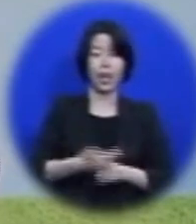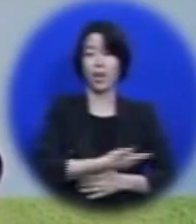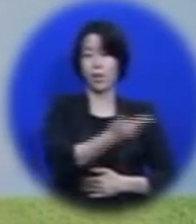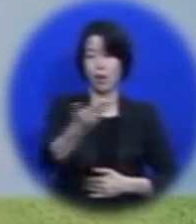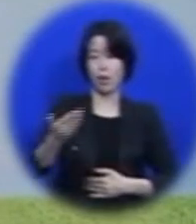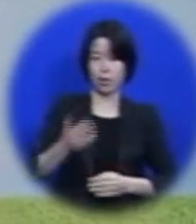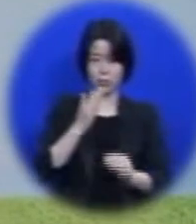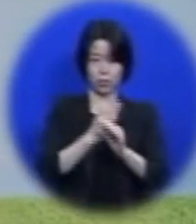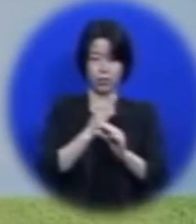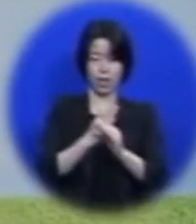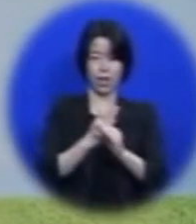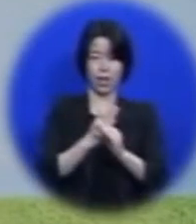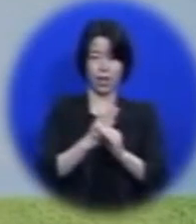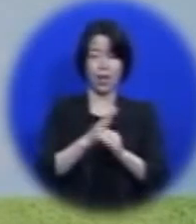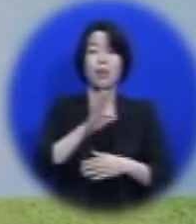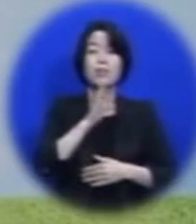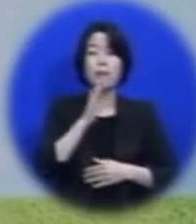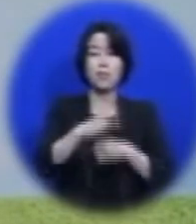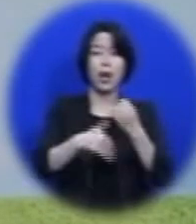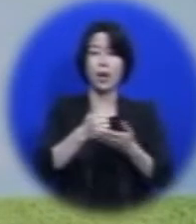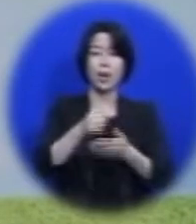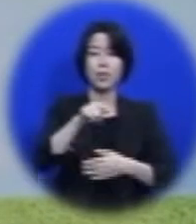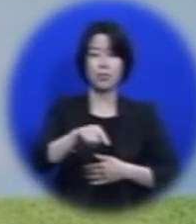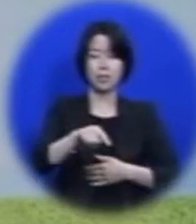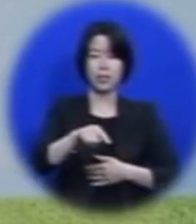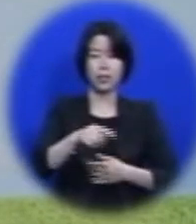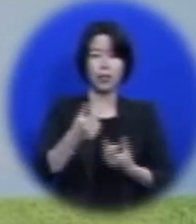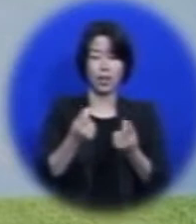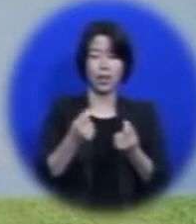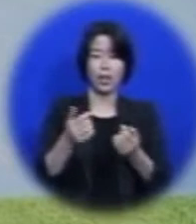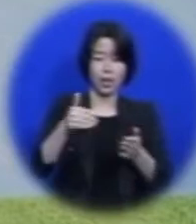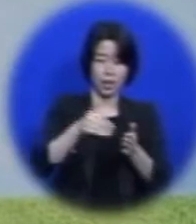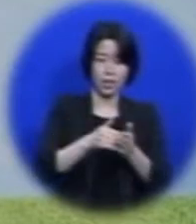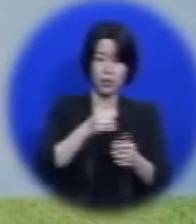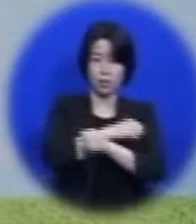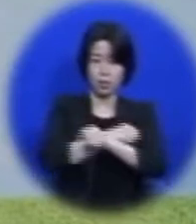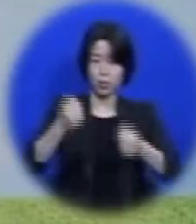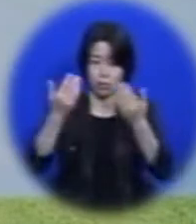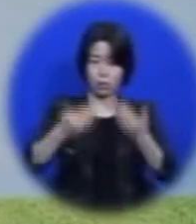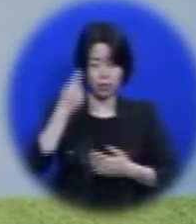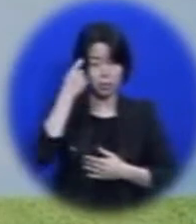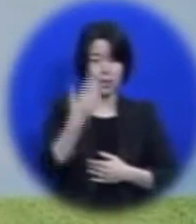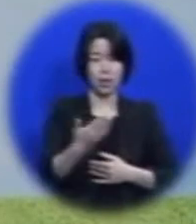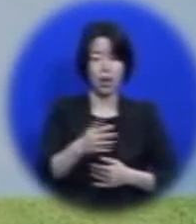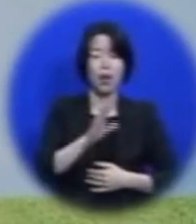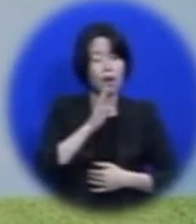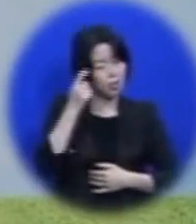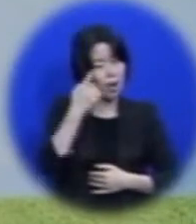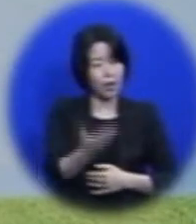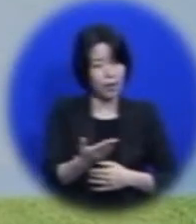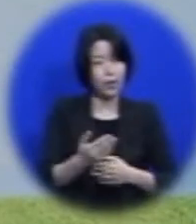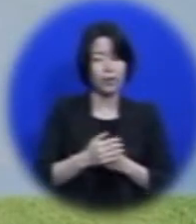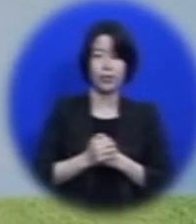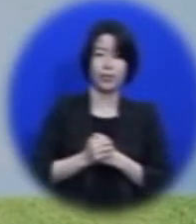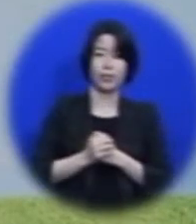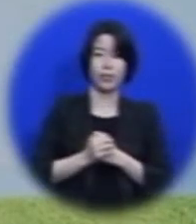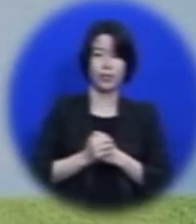여러분들 중에 정말 하나님이 그렇게까지 용서하십니까? 정말 그럴까요?